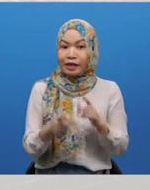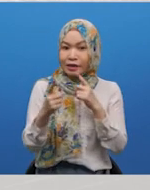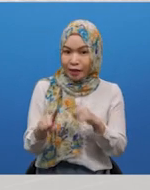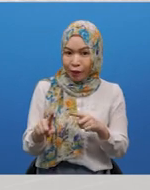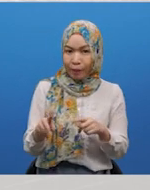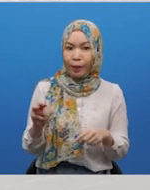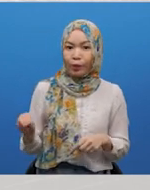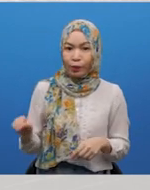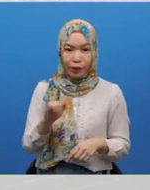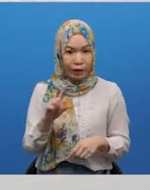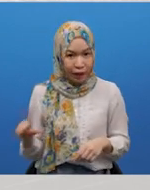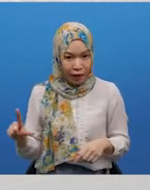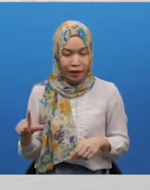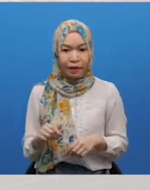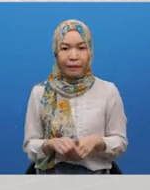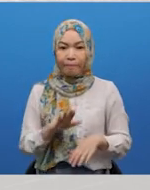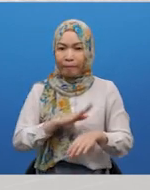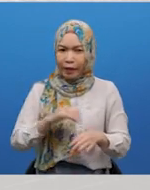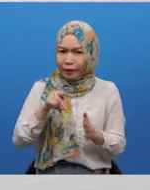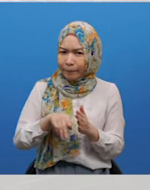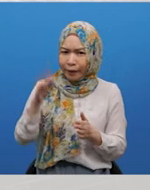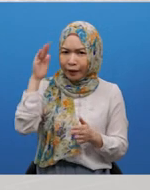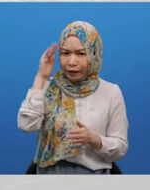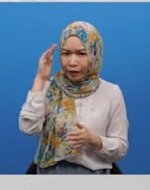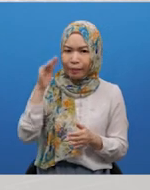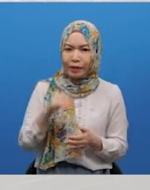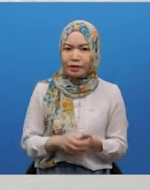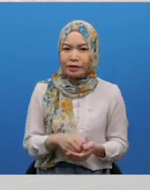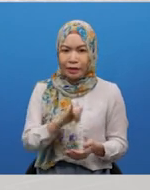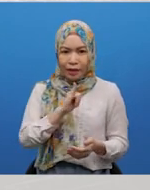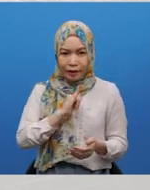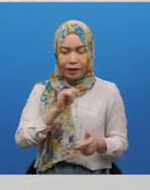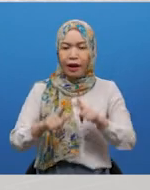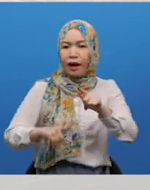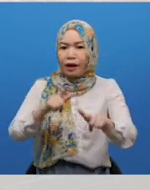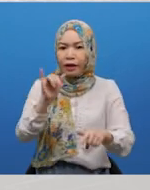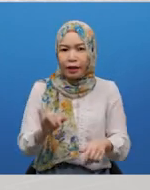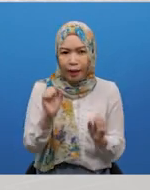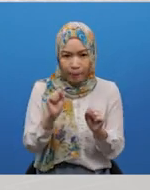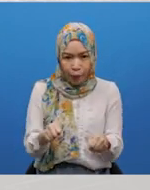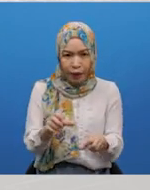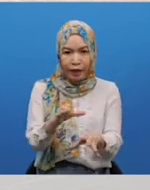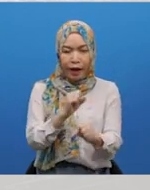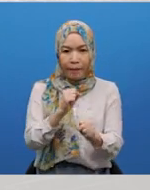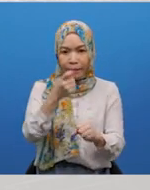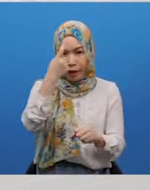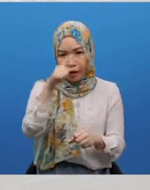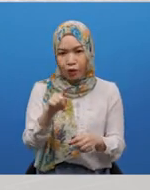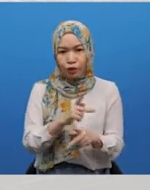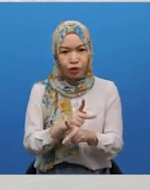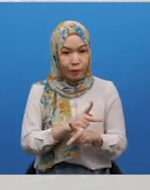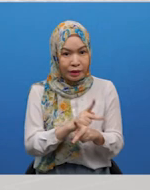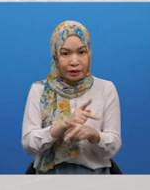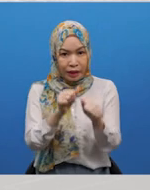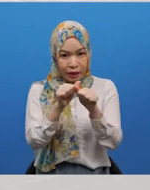Jawapan murid-murid ialah, pada pendapat saya, langkah-langkah yang boleh diambil untuk